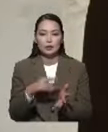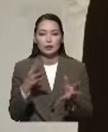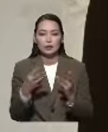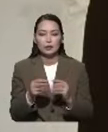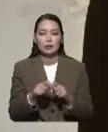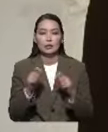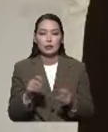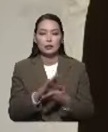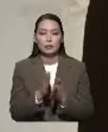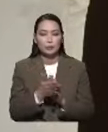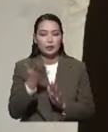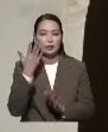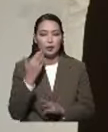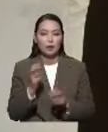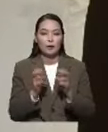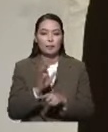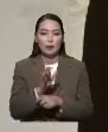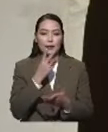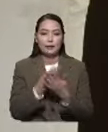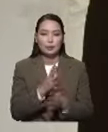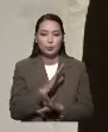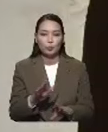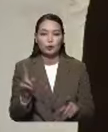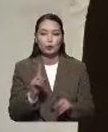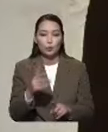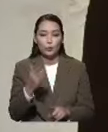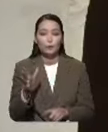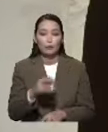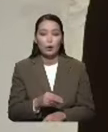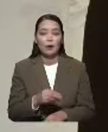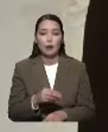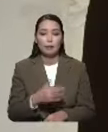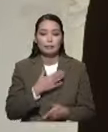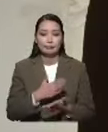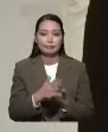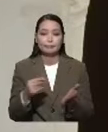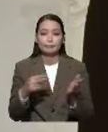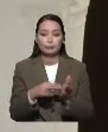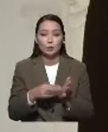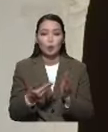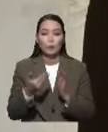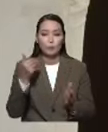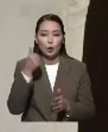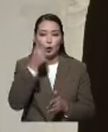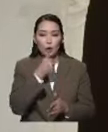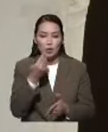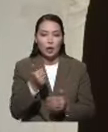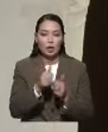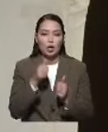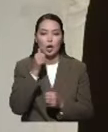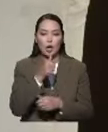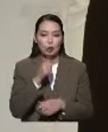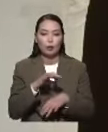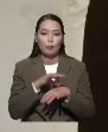ситуация когда производители Несмотря на то что их устраивают предельные цены прошлых годов вынуждены ежегодно проходить